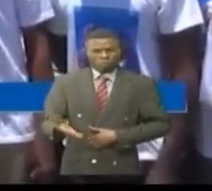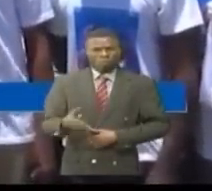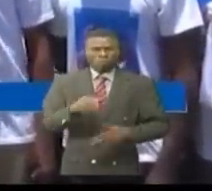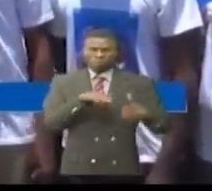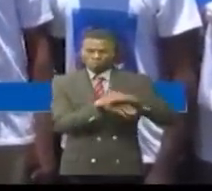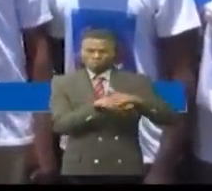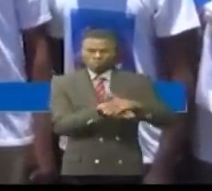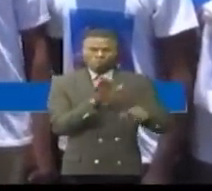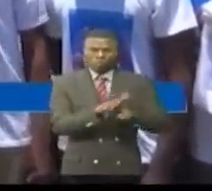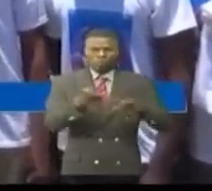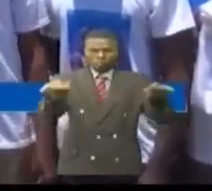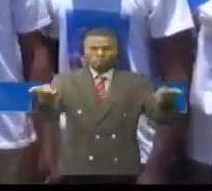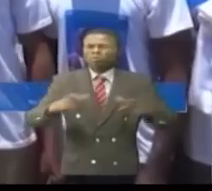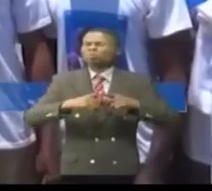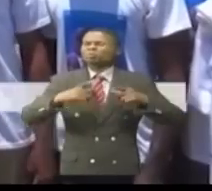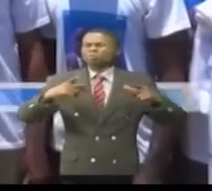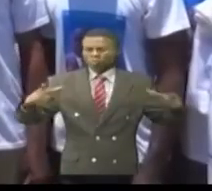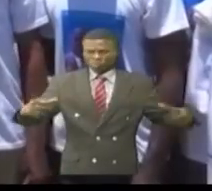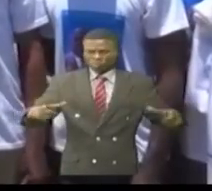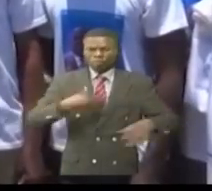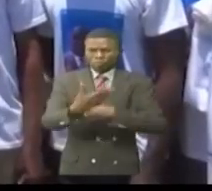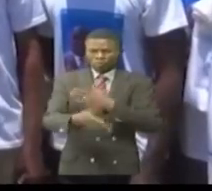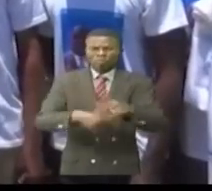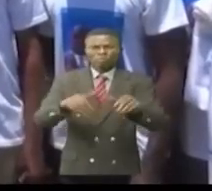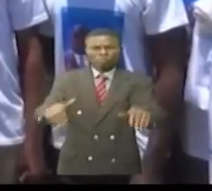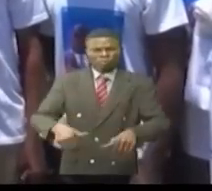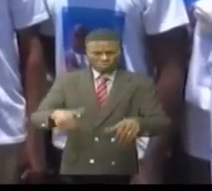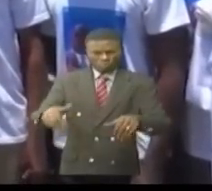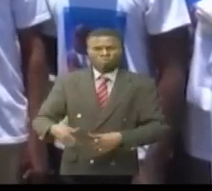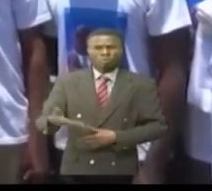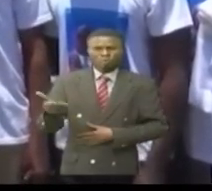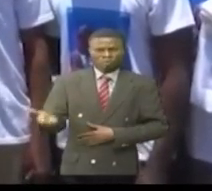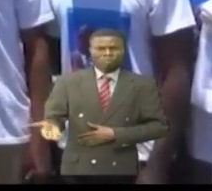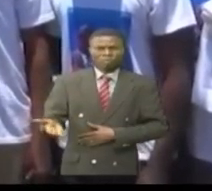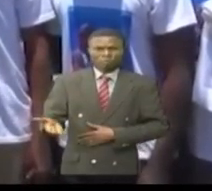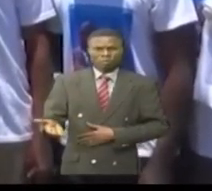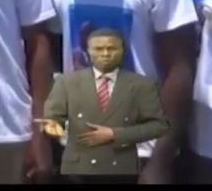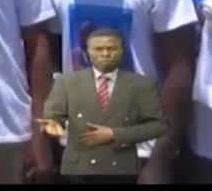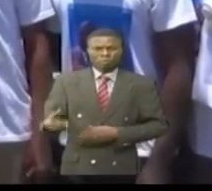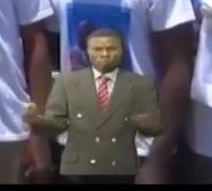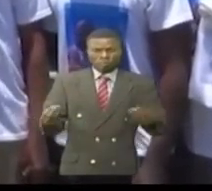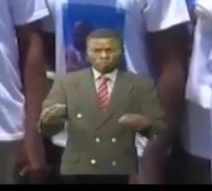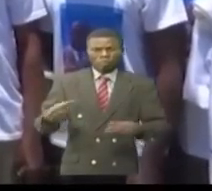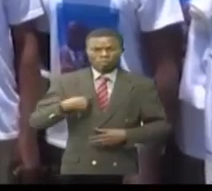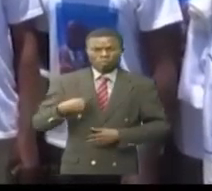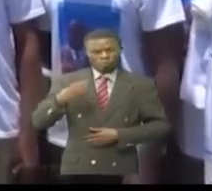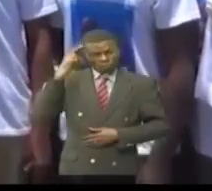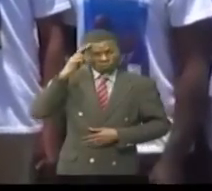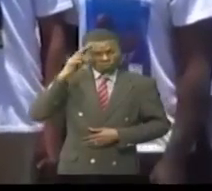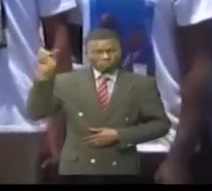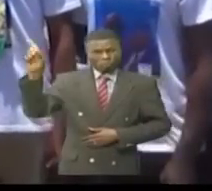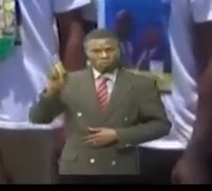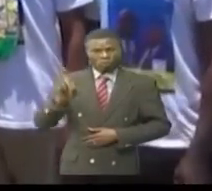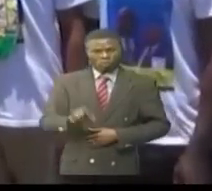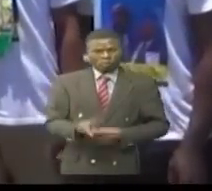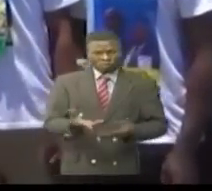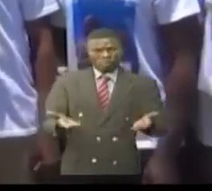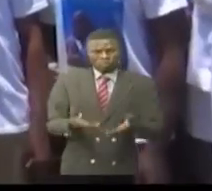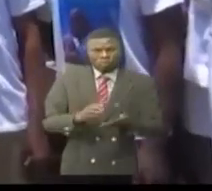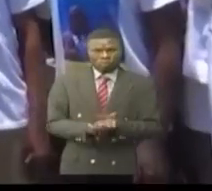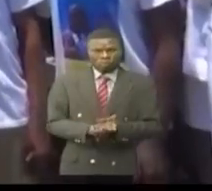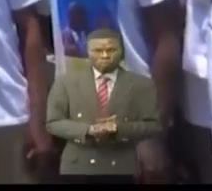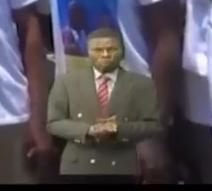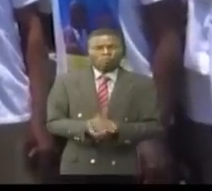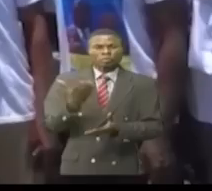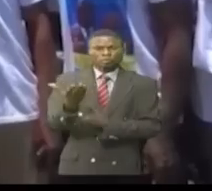des espaces disponibles pour l'agriculture. C'est comme ça que je suis venu d'abord demander